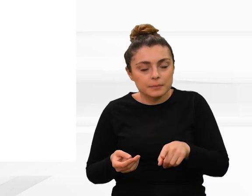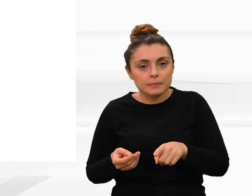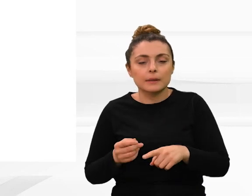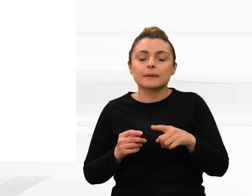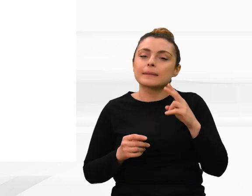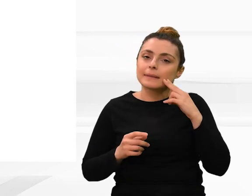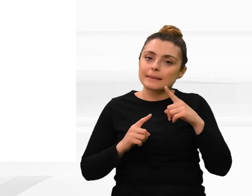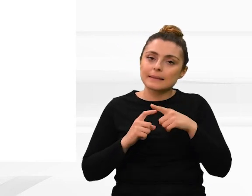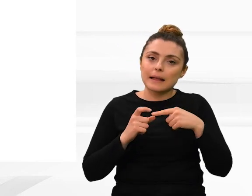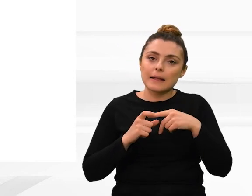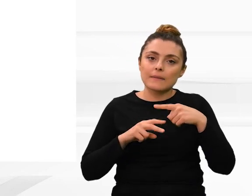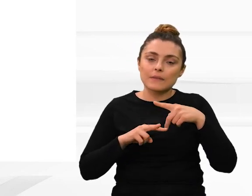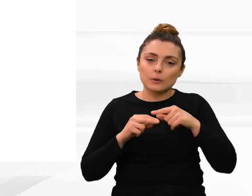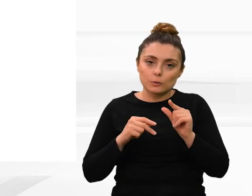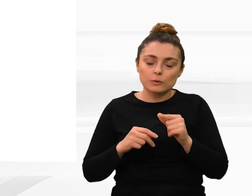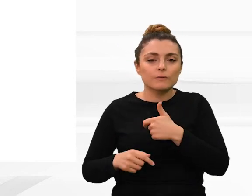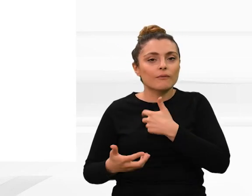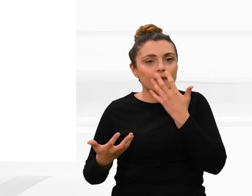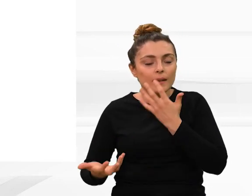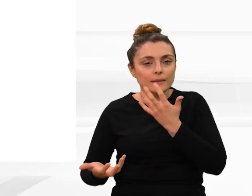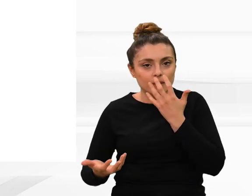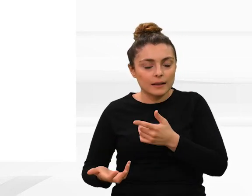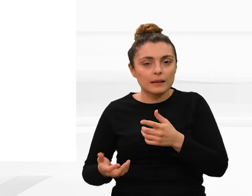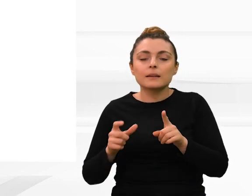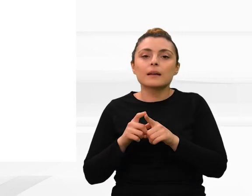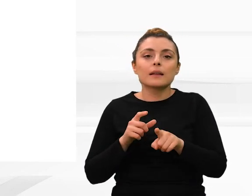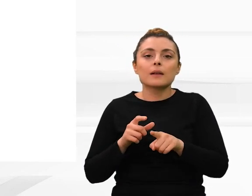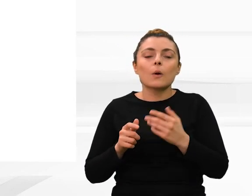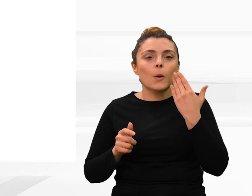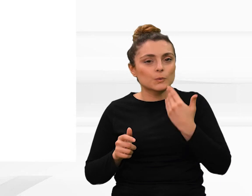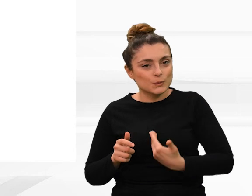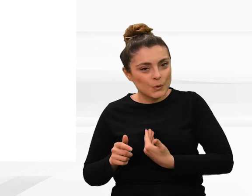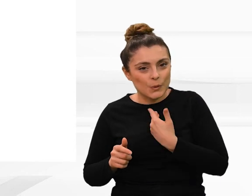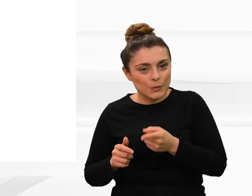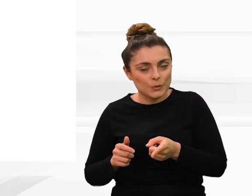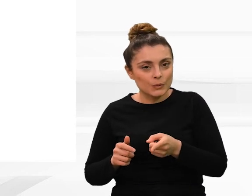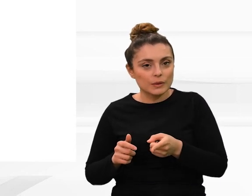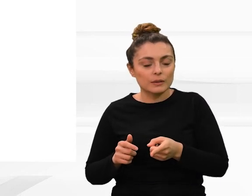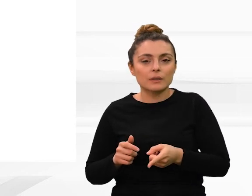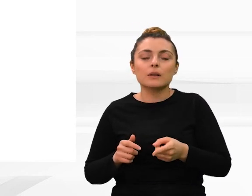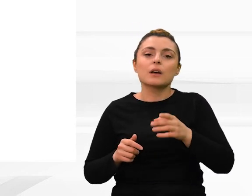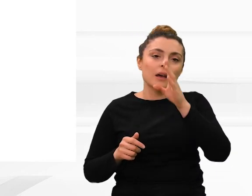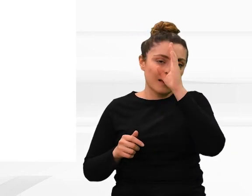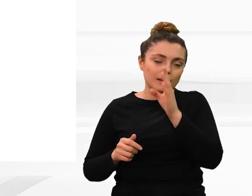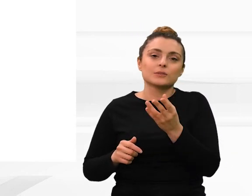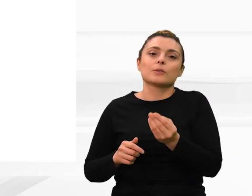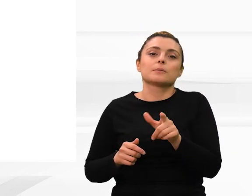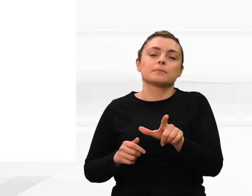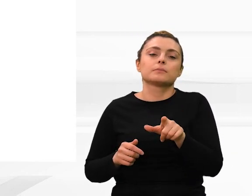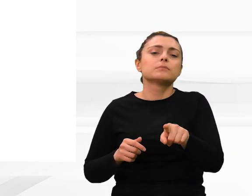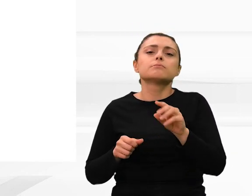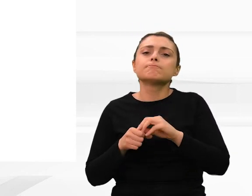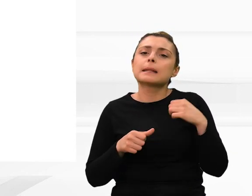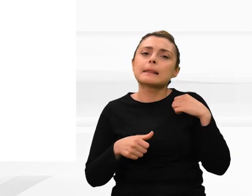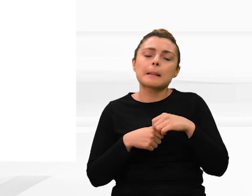tevazu cep fedakarlık de hoşgörü e Adil oldu Hemen Tekrar